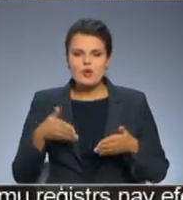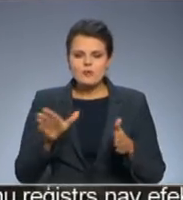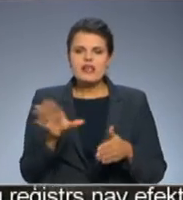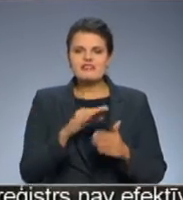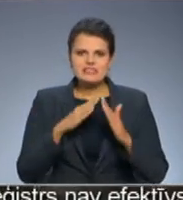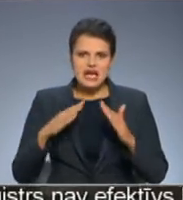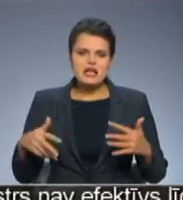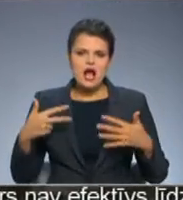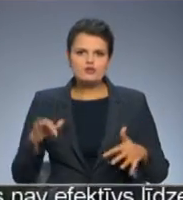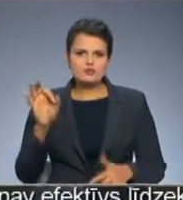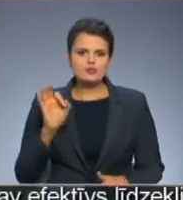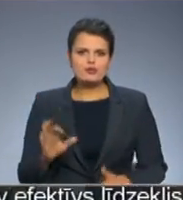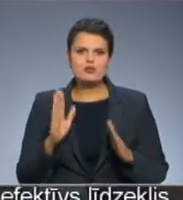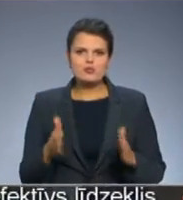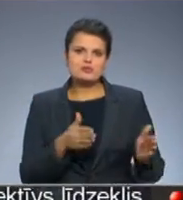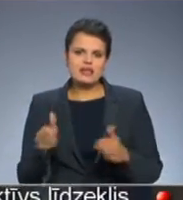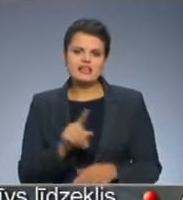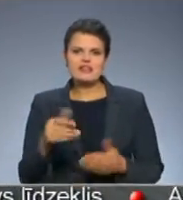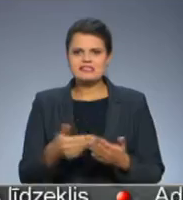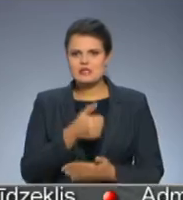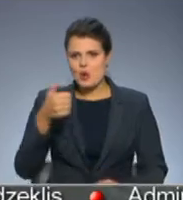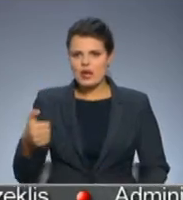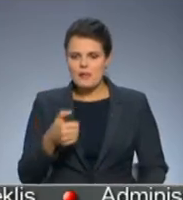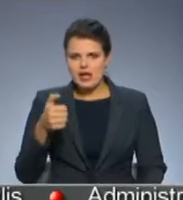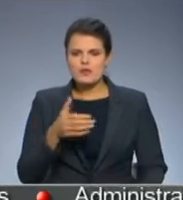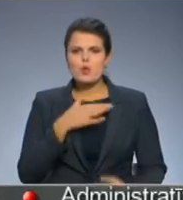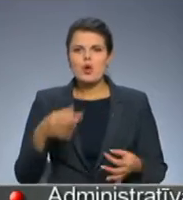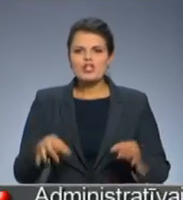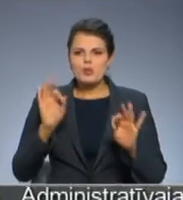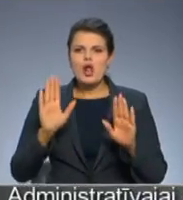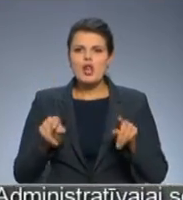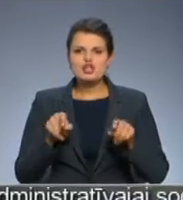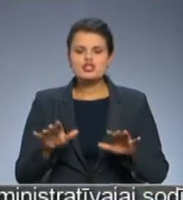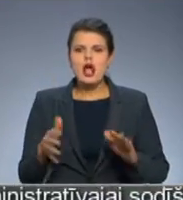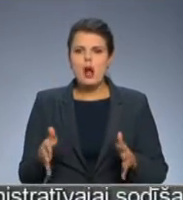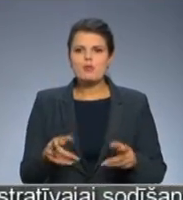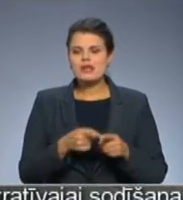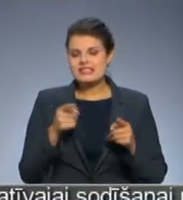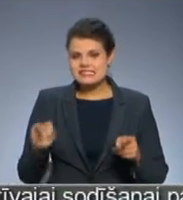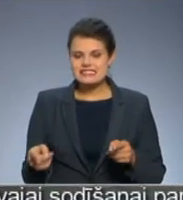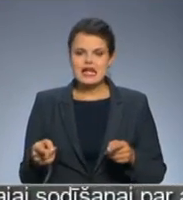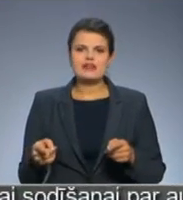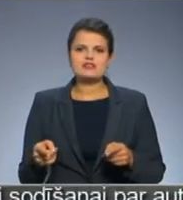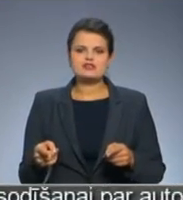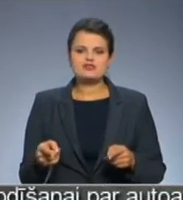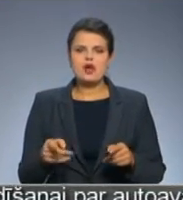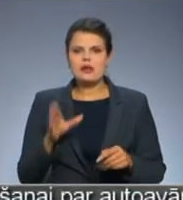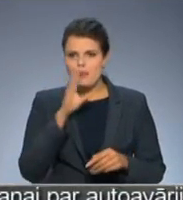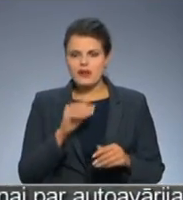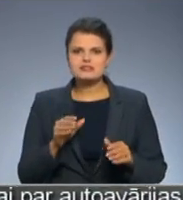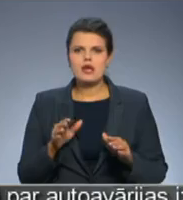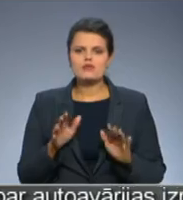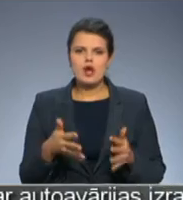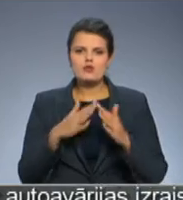Visa ēka 80% būs gatava līdz jaunam gadam. Ļoti būtiski ir, lai mēs šajā apkurses sezonā vēl paspētu katlu mājas